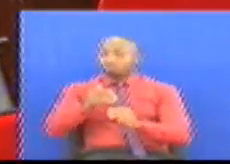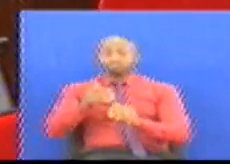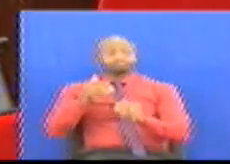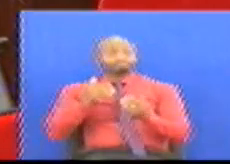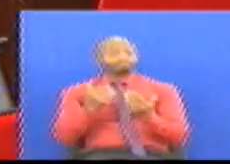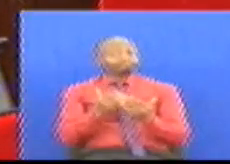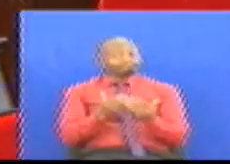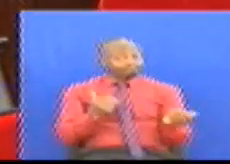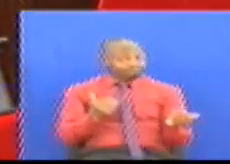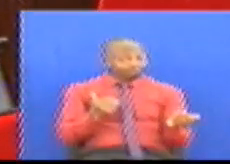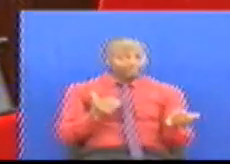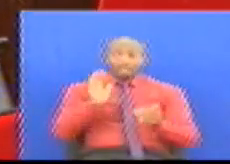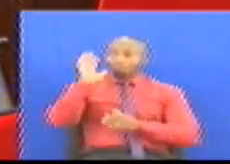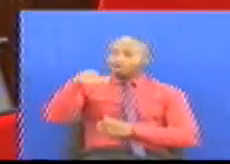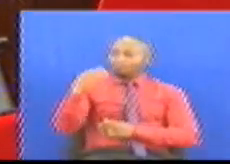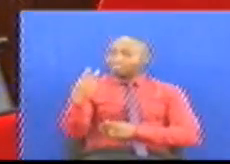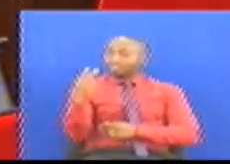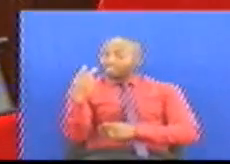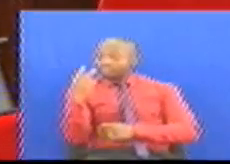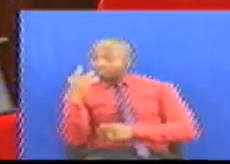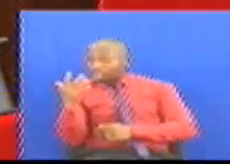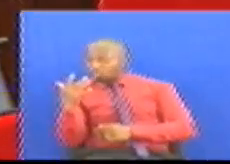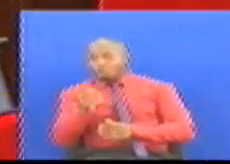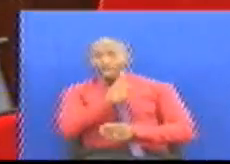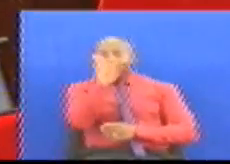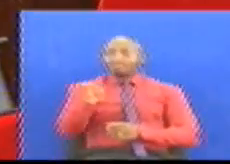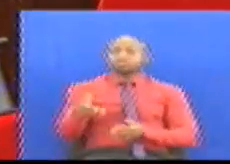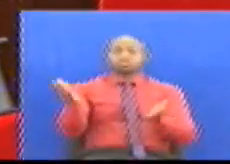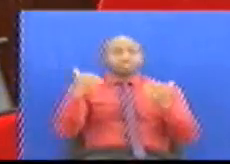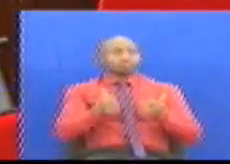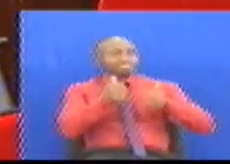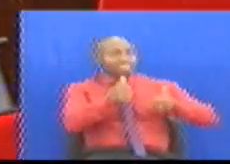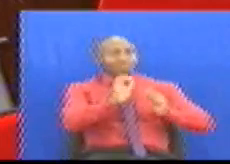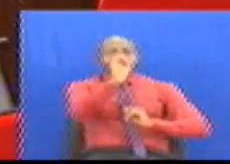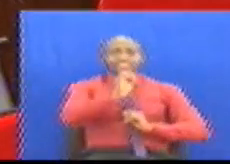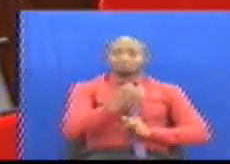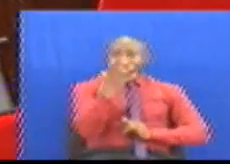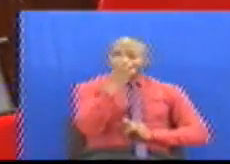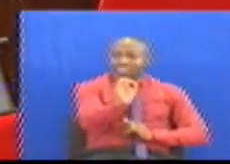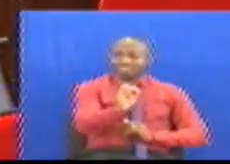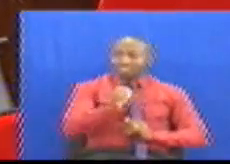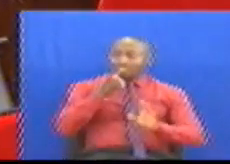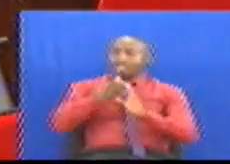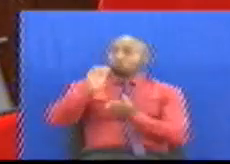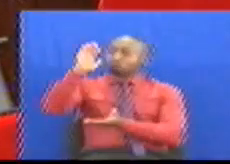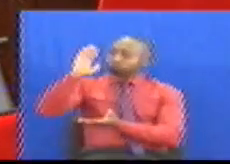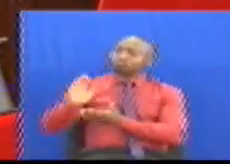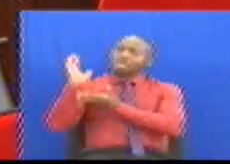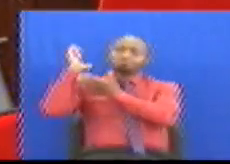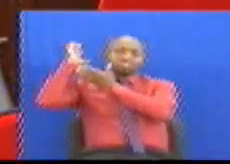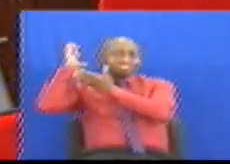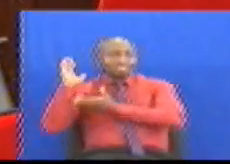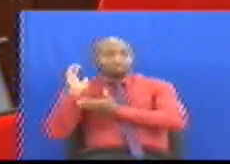mwaka 2005 tuwe halmashauri zetu zimeweza kujitegemea kwa angalau 50% ili tupunguzie mzigo serikali